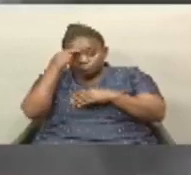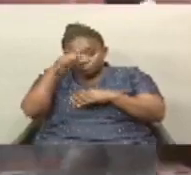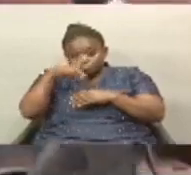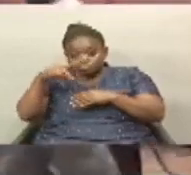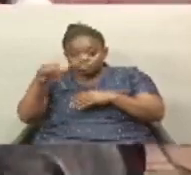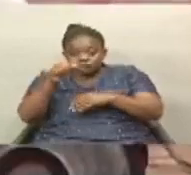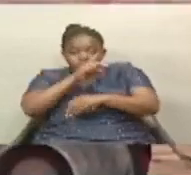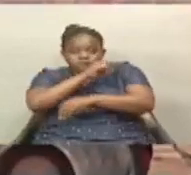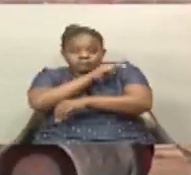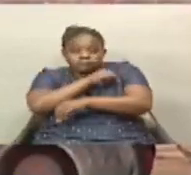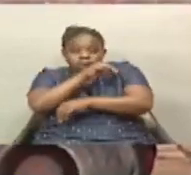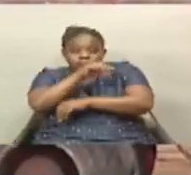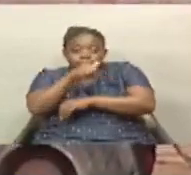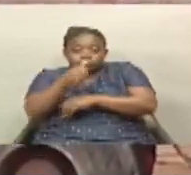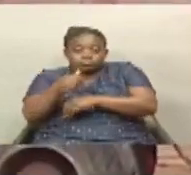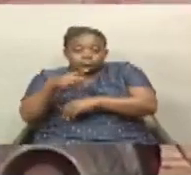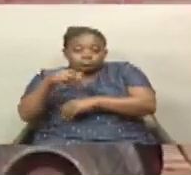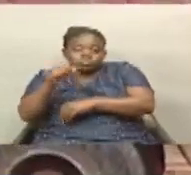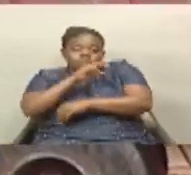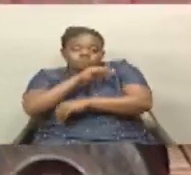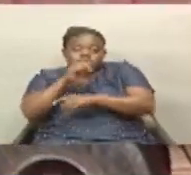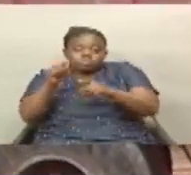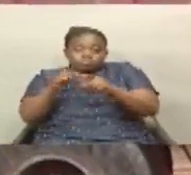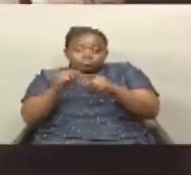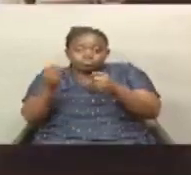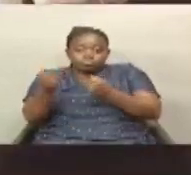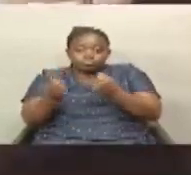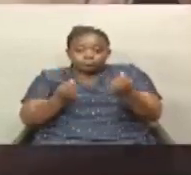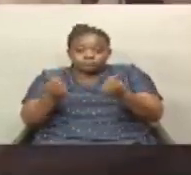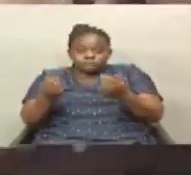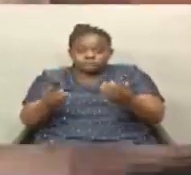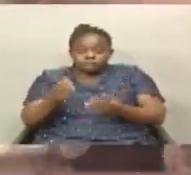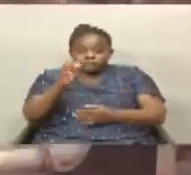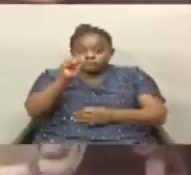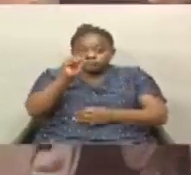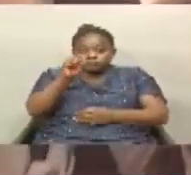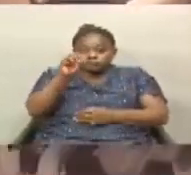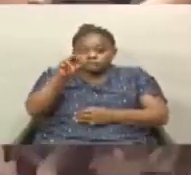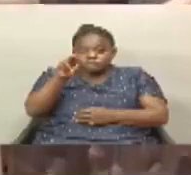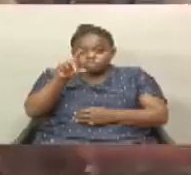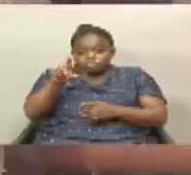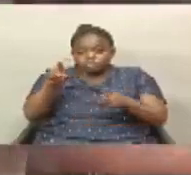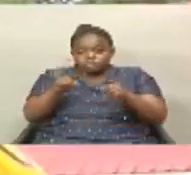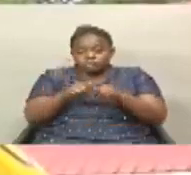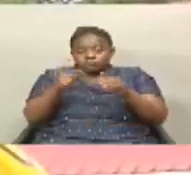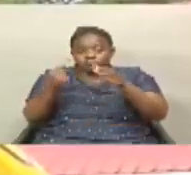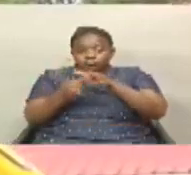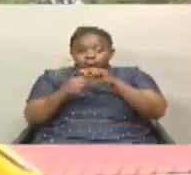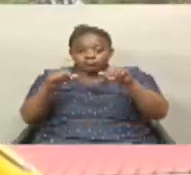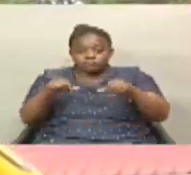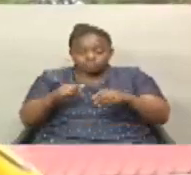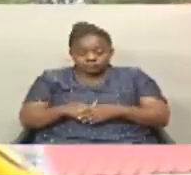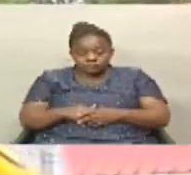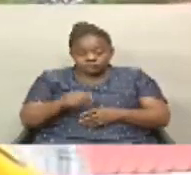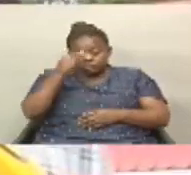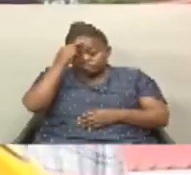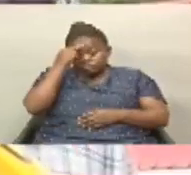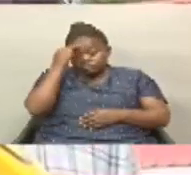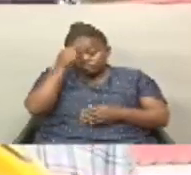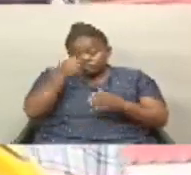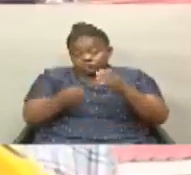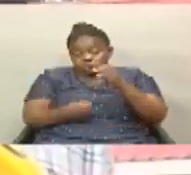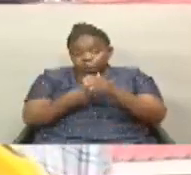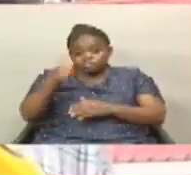lwaliro nga n'abalo atwalidde mulago essonga n'omugoba w'emotoka owanumi abudala naye ali mu mbeera mbi abayizi abakosebwa gye